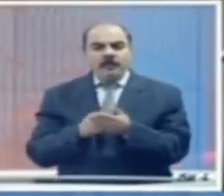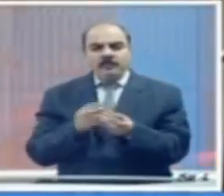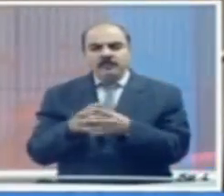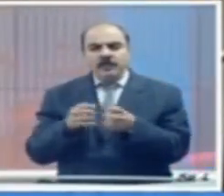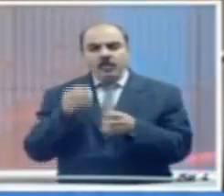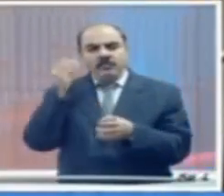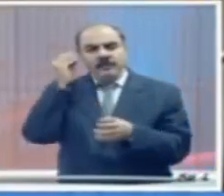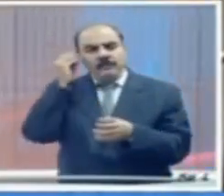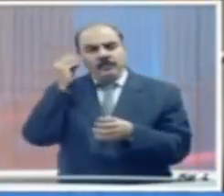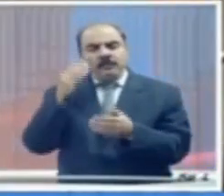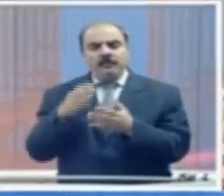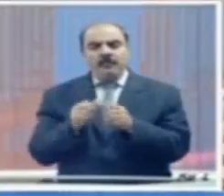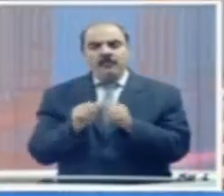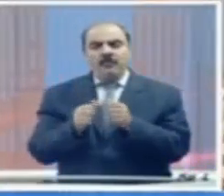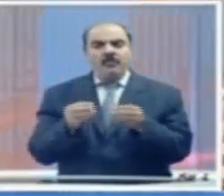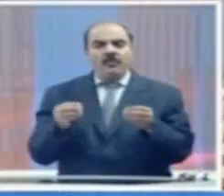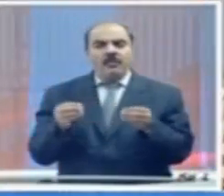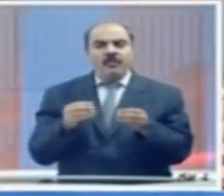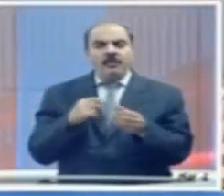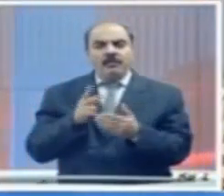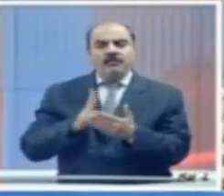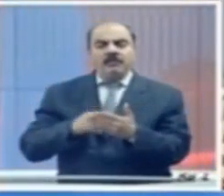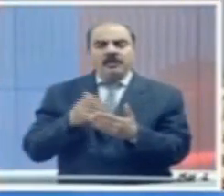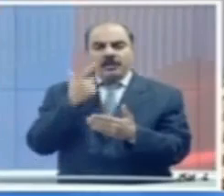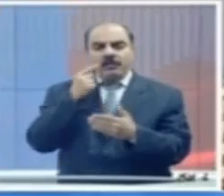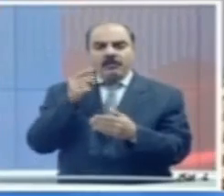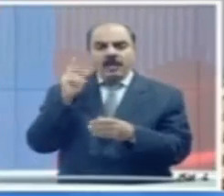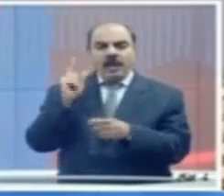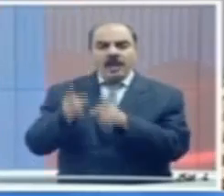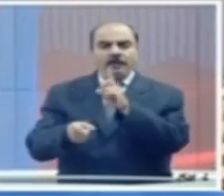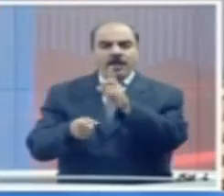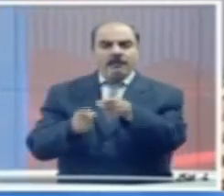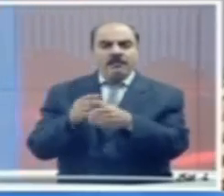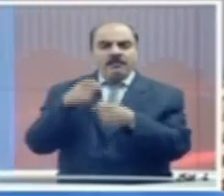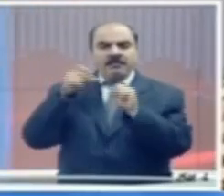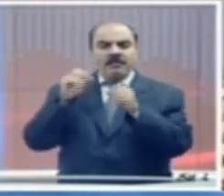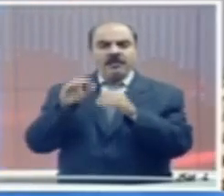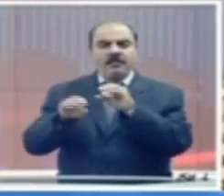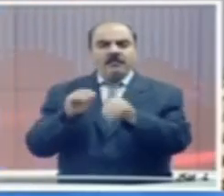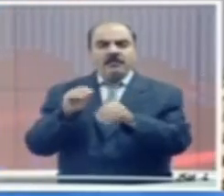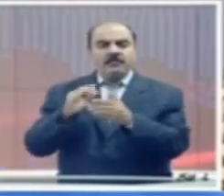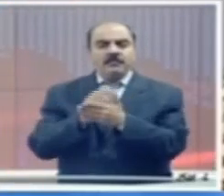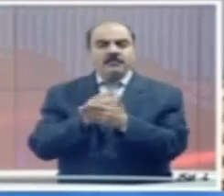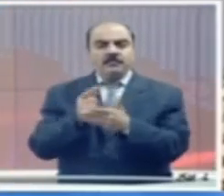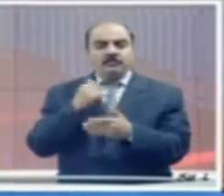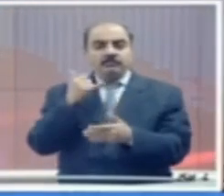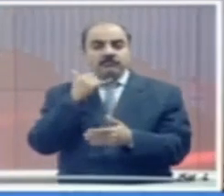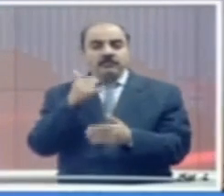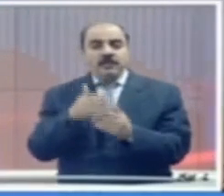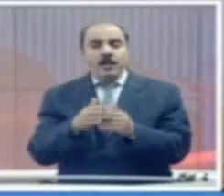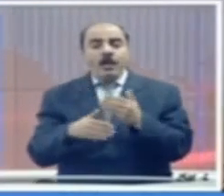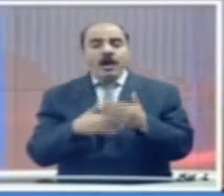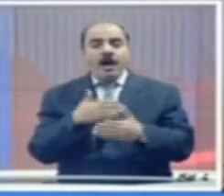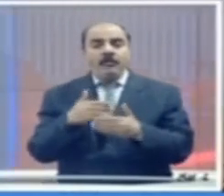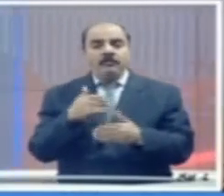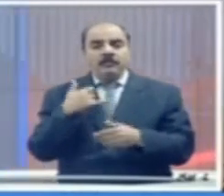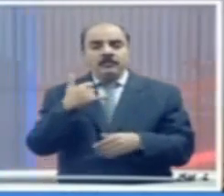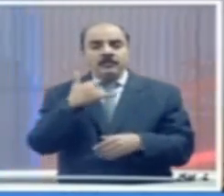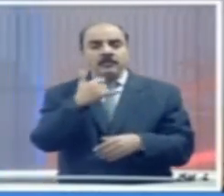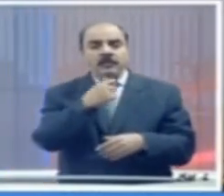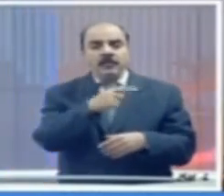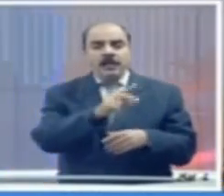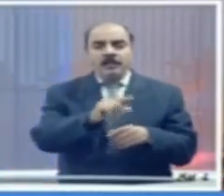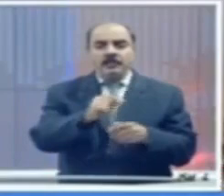على الملابسات وآخر تطورات الموقف، وتم إصدار التعليمات لسفارتنا هناك بإجراء الاتصالات مع